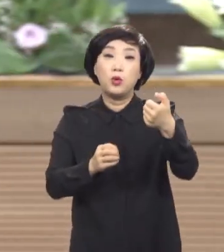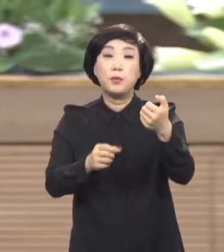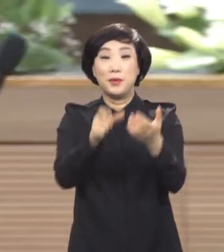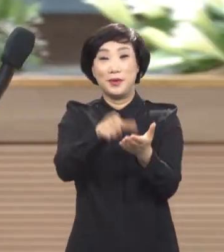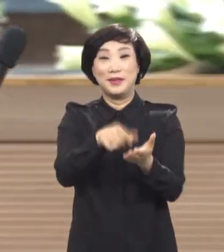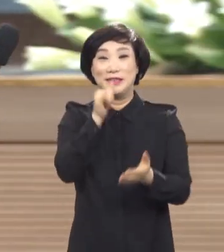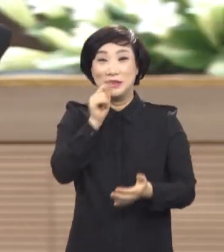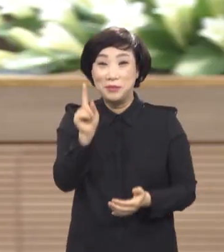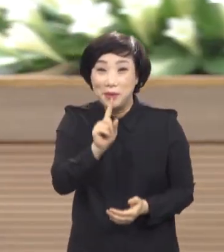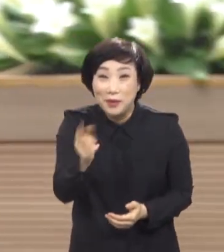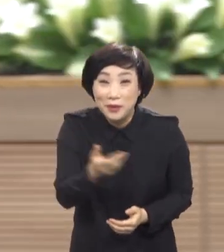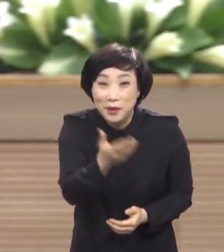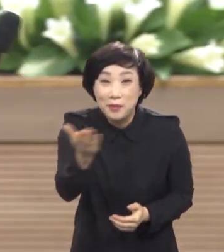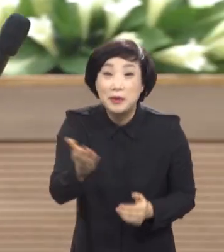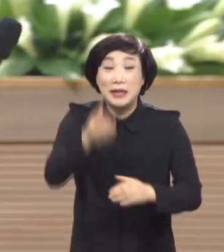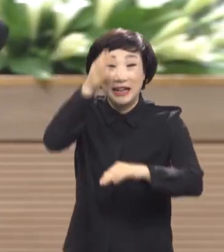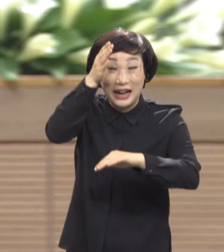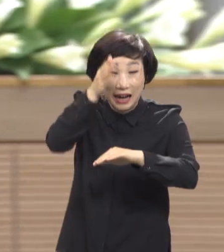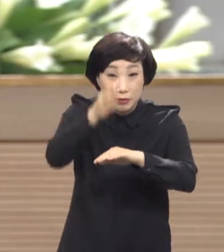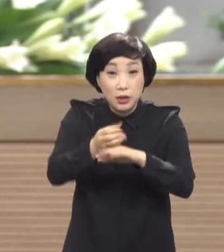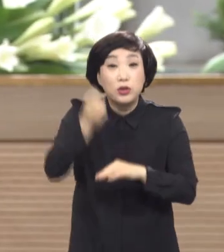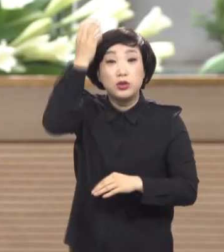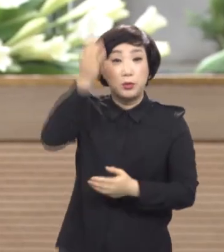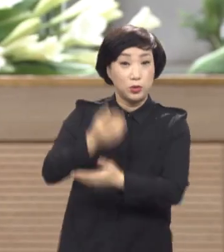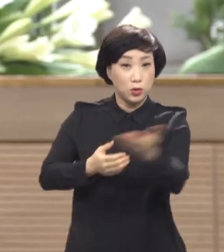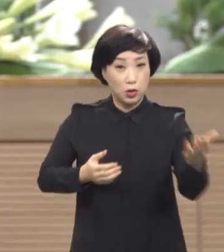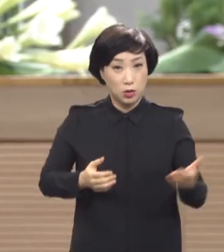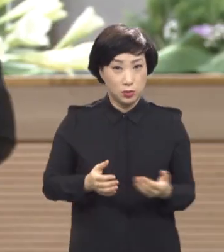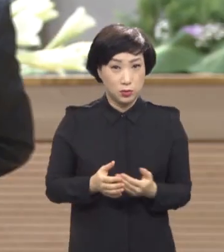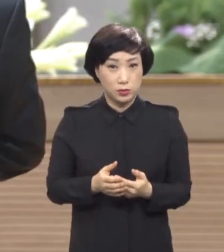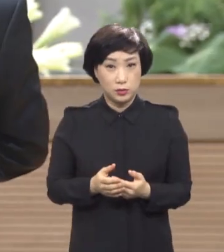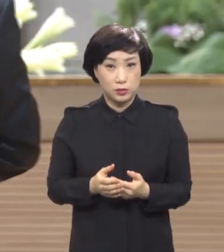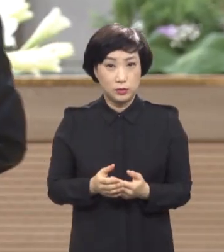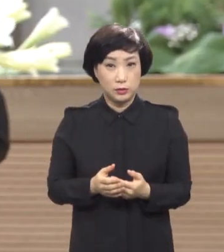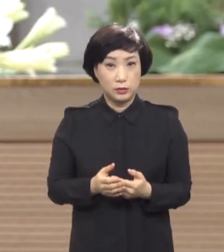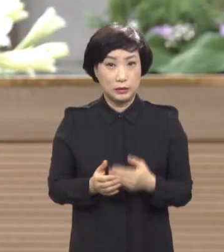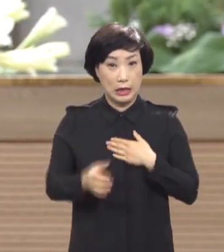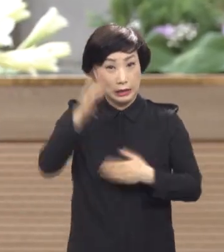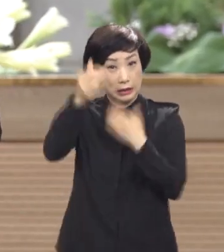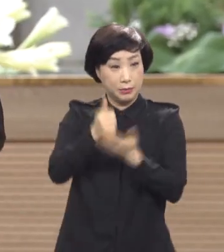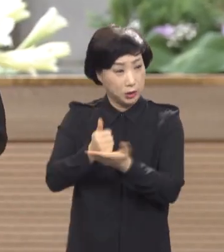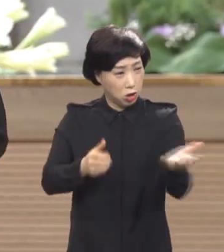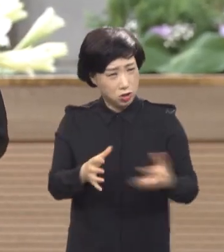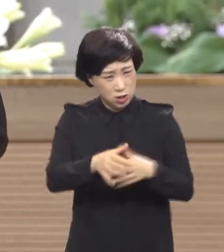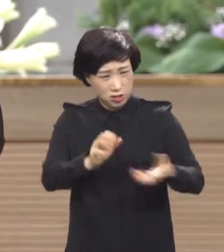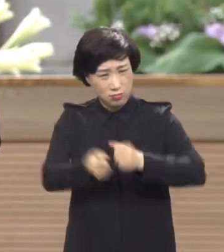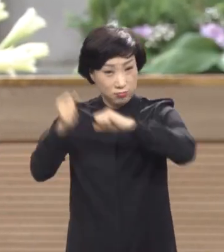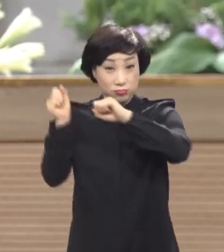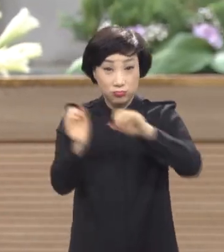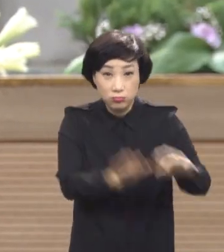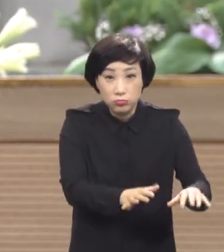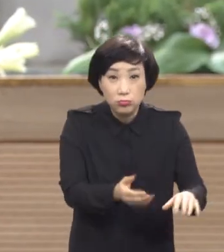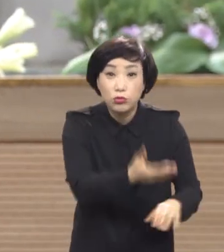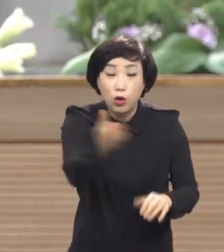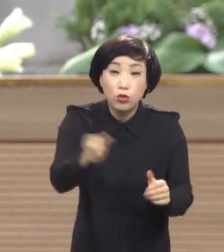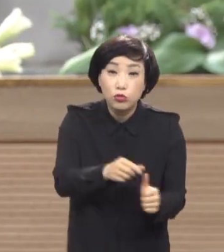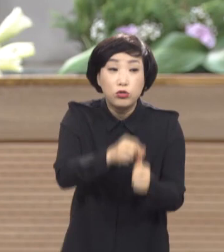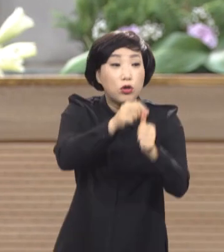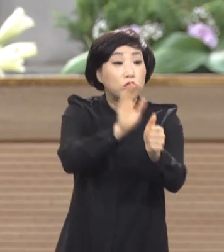감사를 잊어버린 너이요 내가 너희를 찌질이니